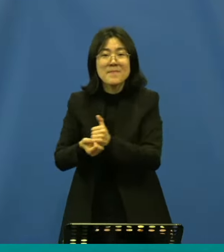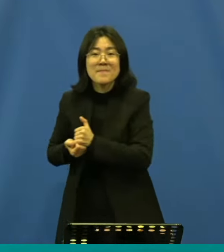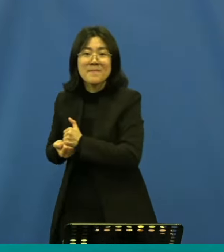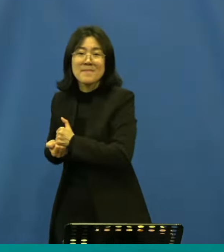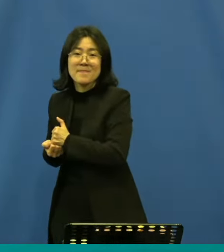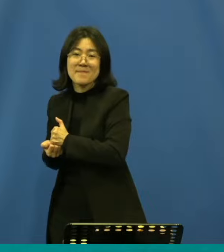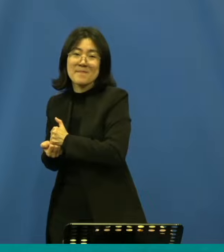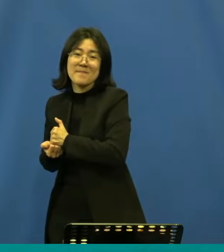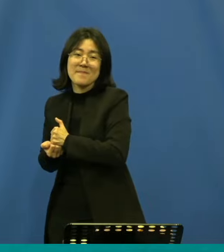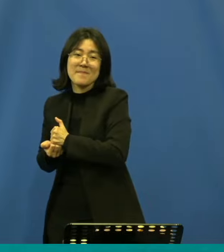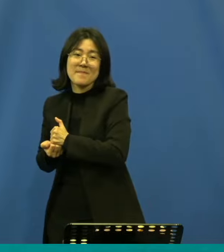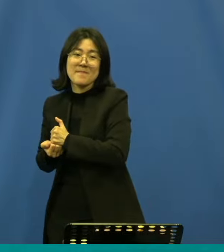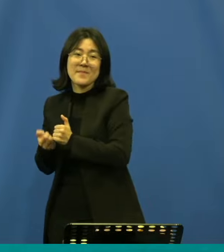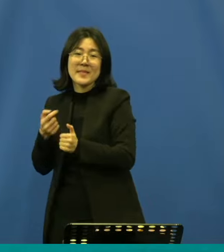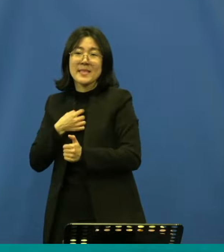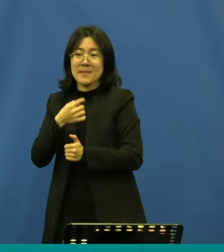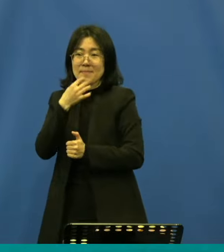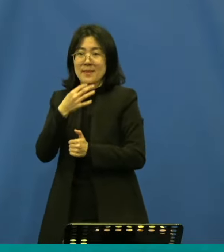나만의 은혜에 도취되어 있는 거예요.